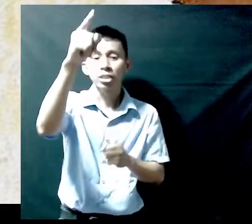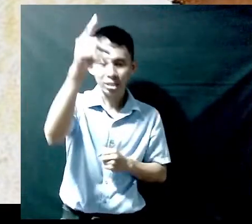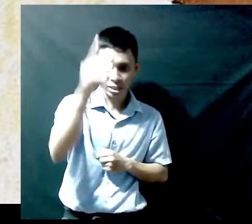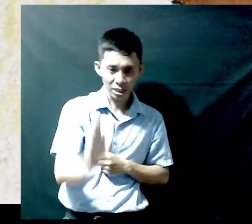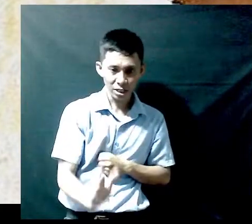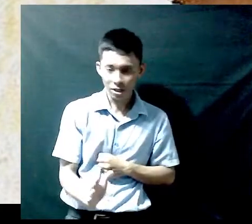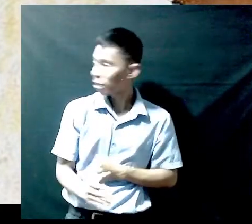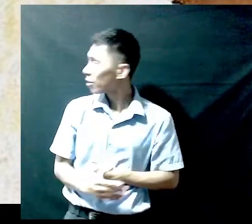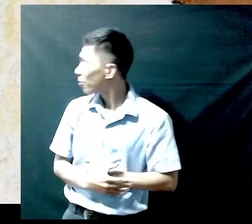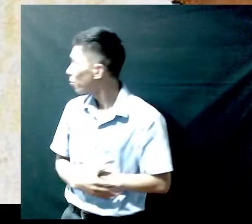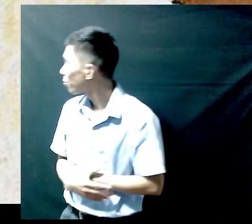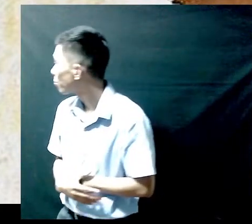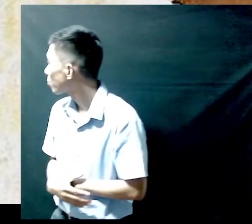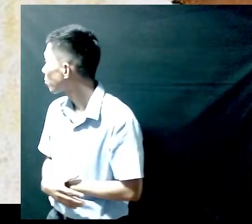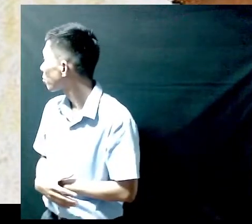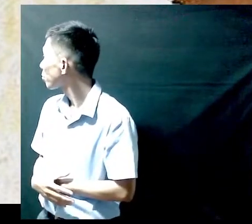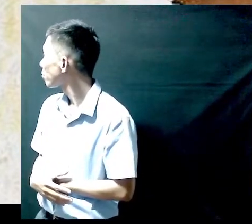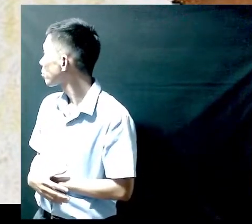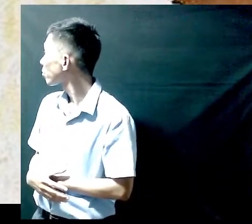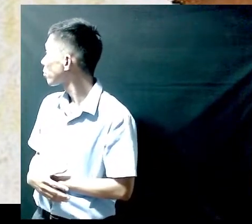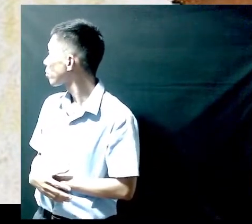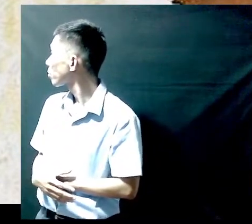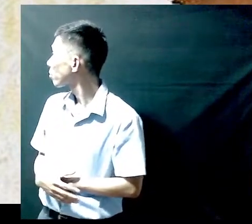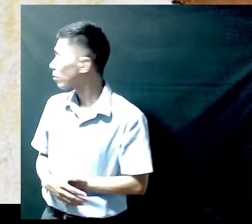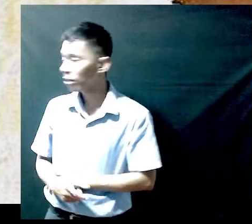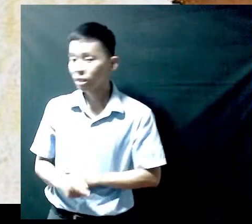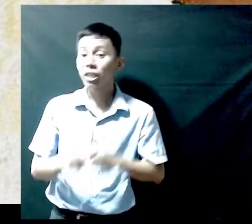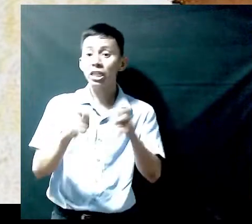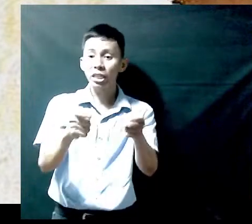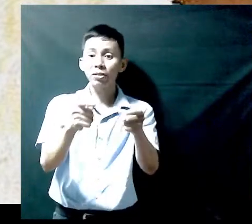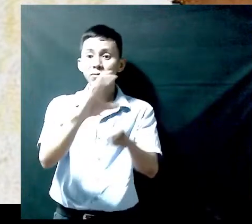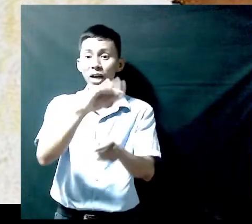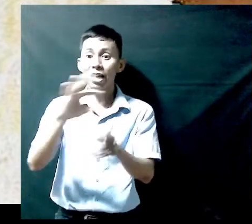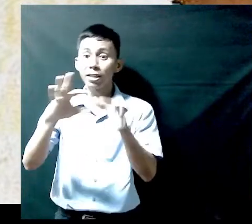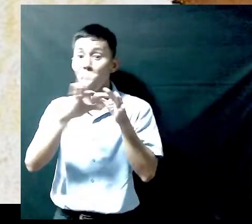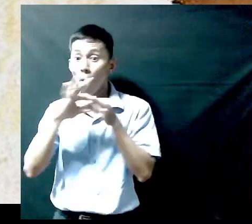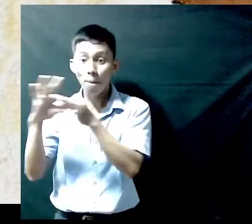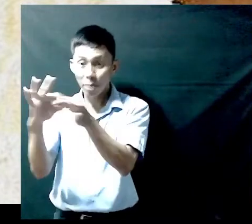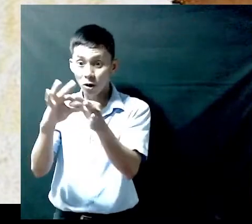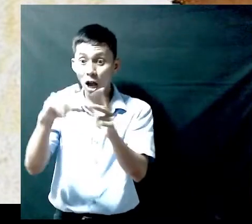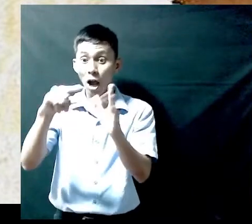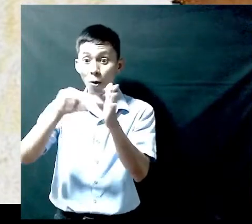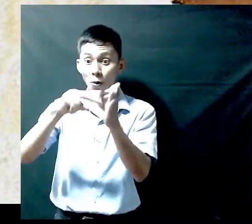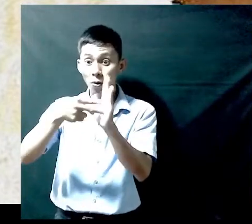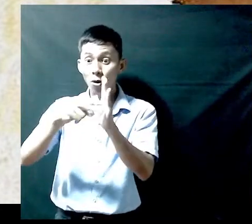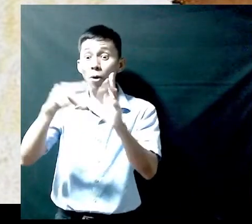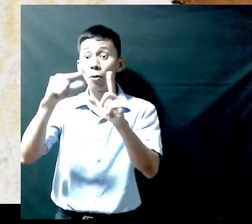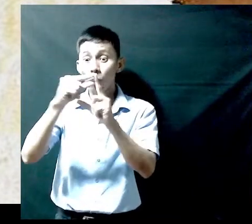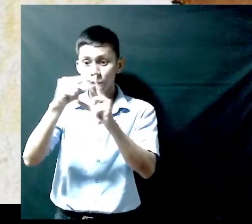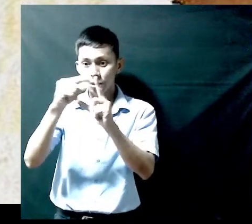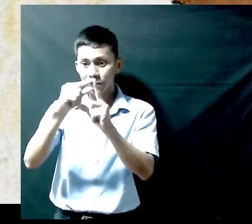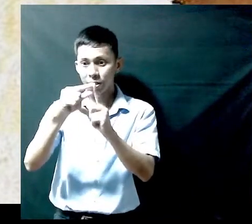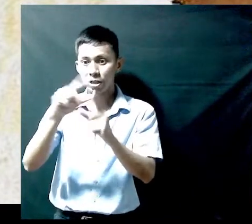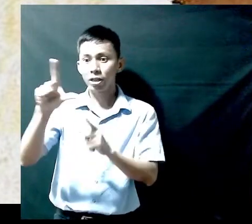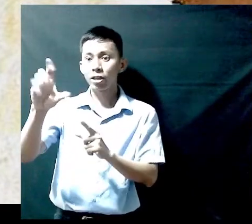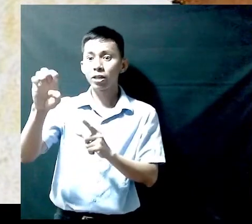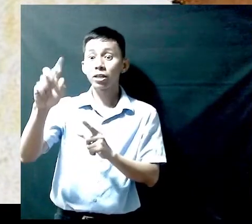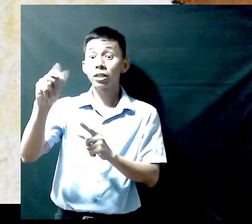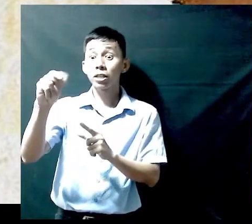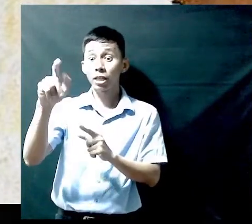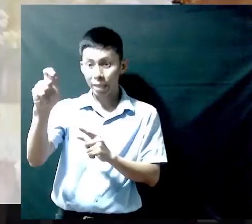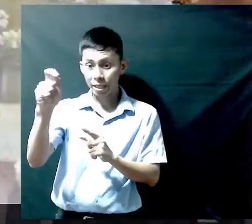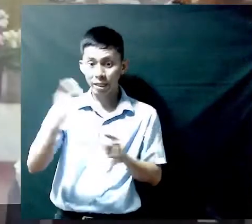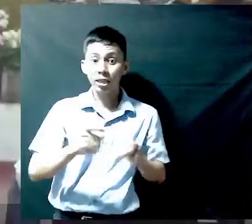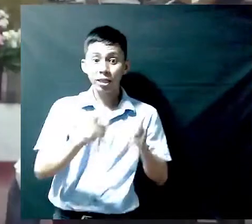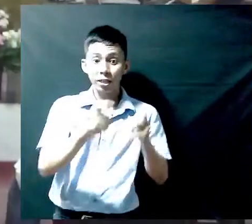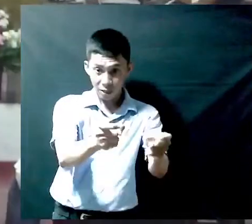belong. Naman ang ibig sabihin yan. Alam ni Samuel na ang buhay niya,